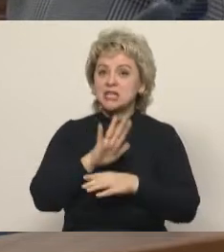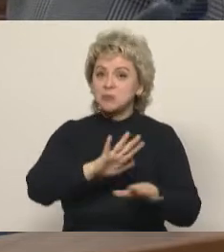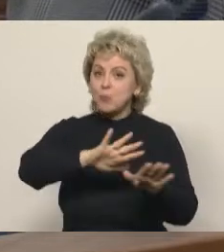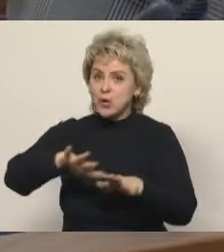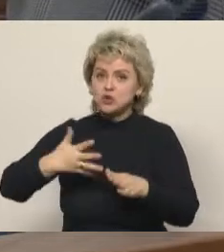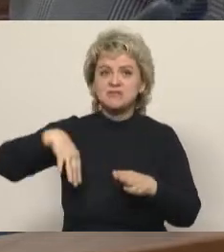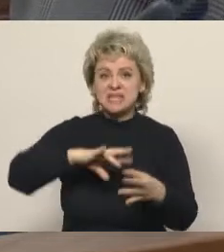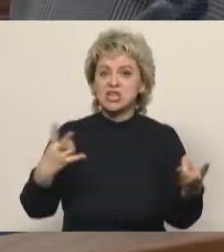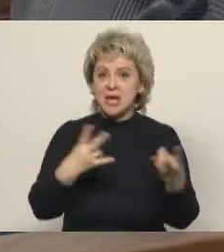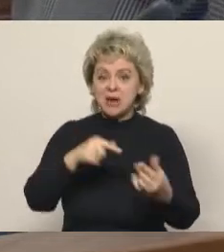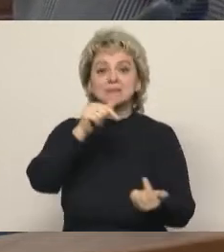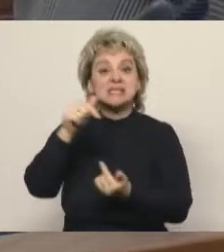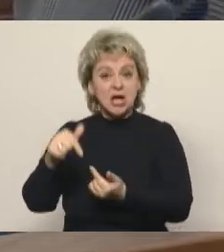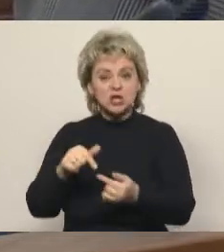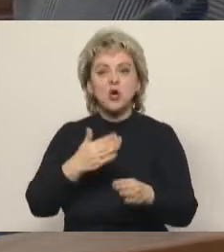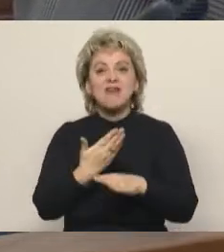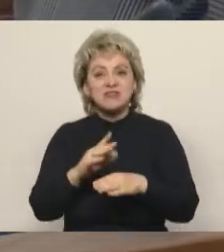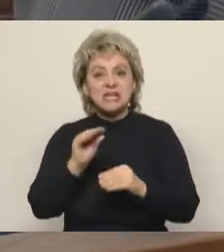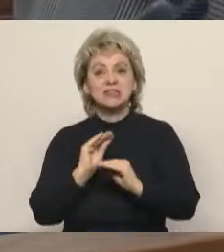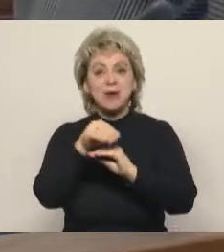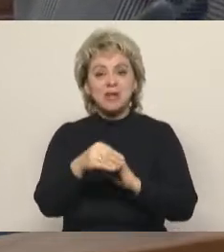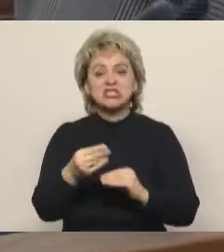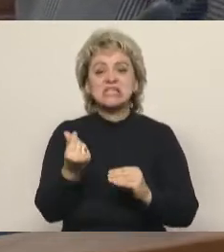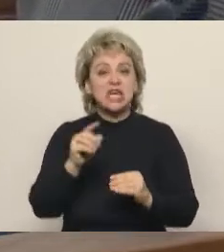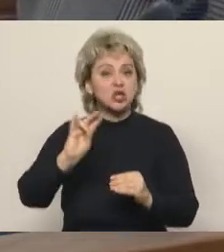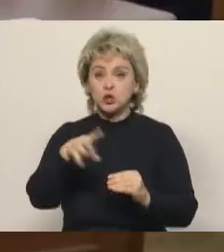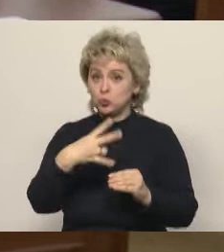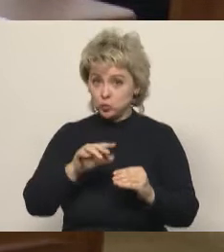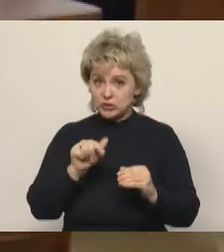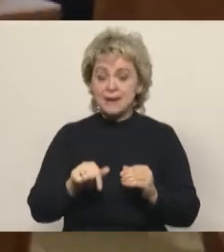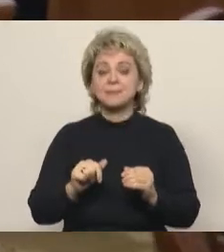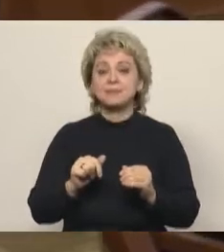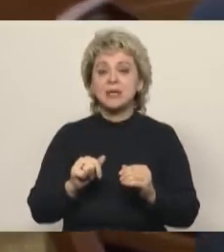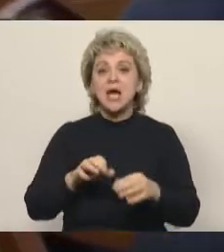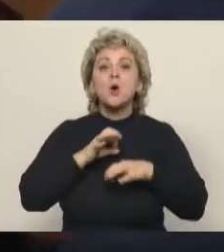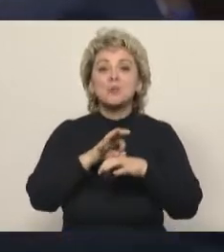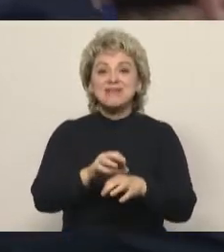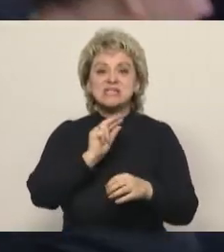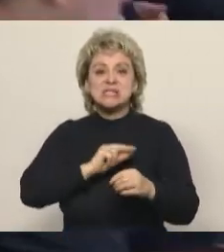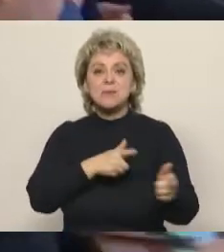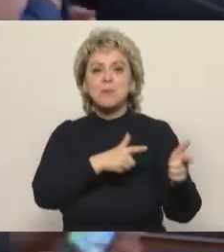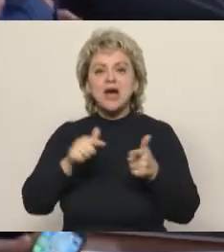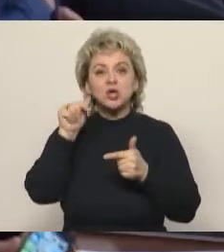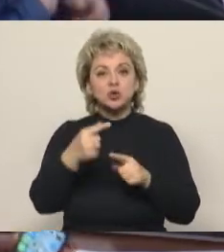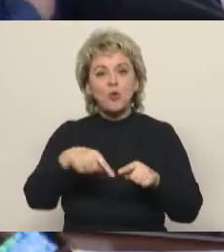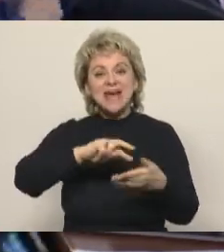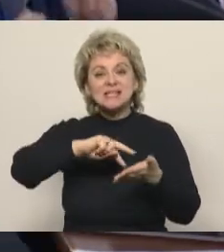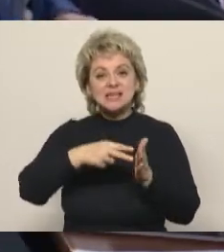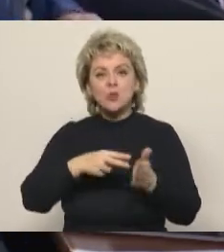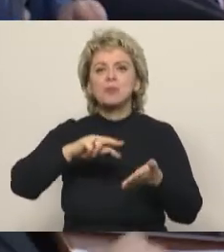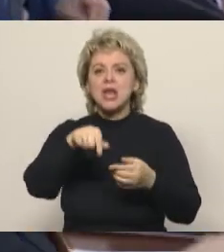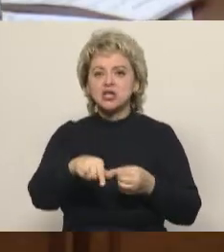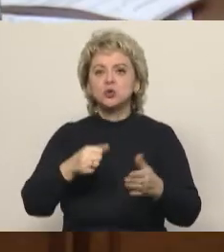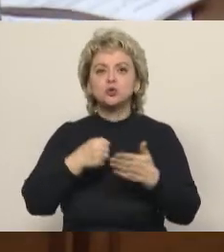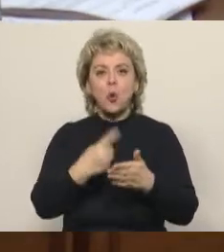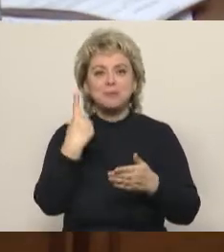прошел все необходимые согласования, выделение дополнительных средств не потребуется. Провести работу по подготовке этих проектов планируется